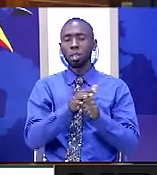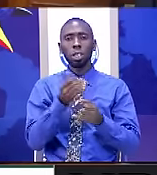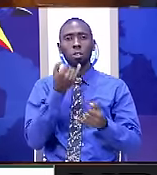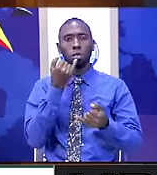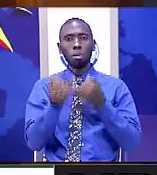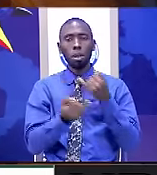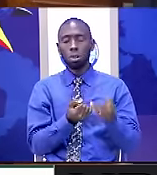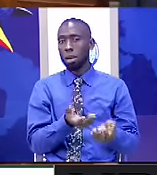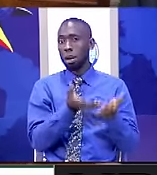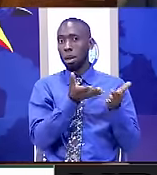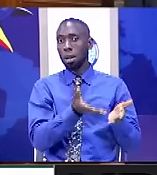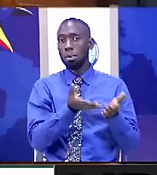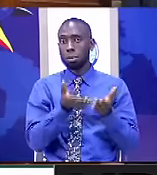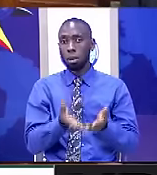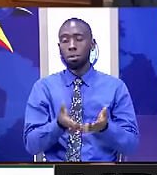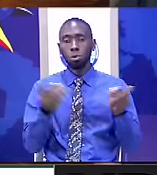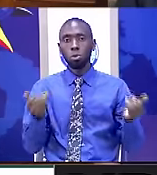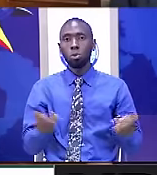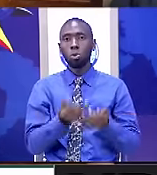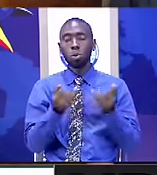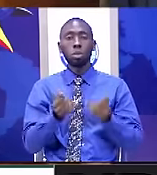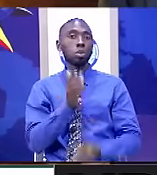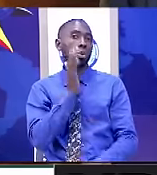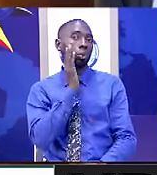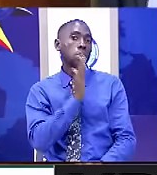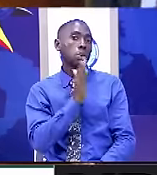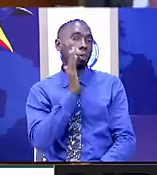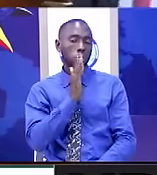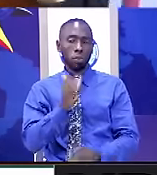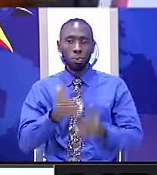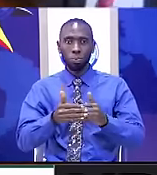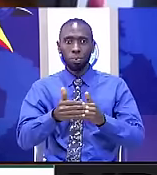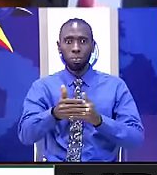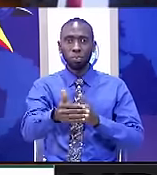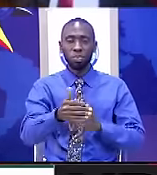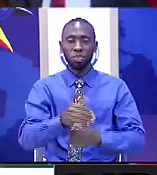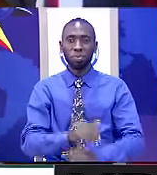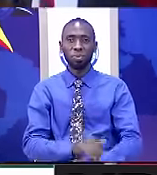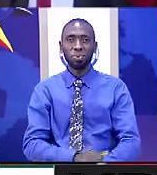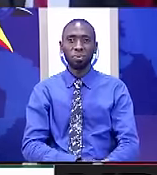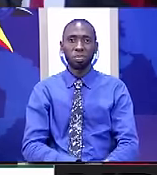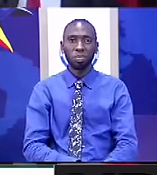mawulire gaffe agaddako ag'Olungereza.